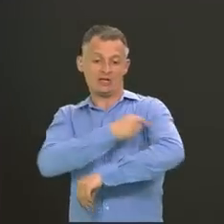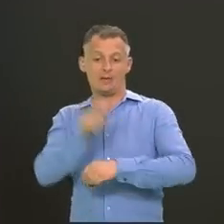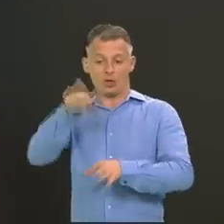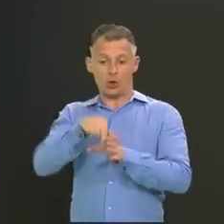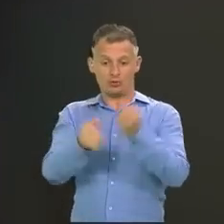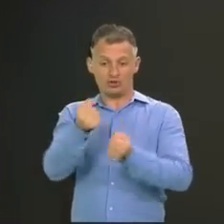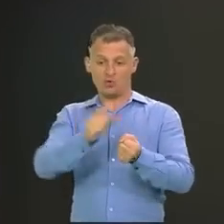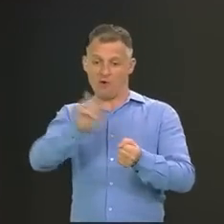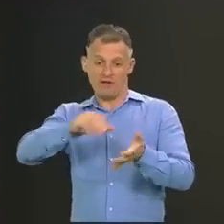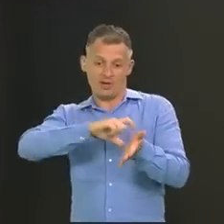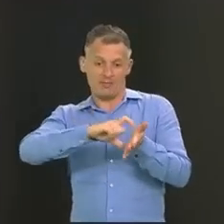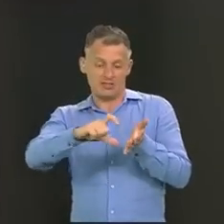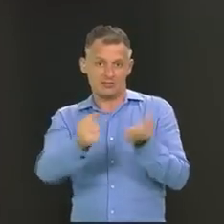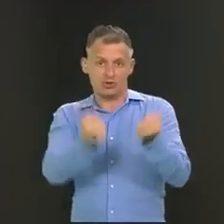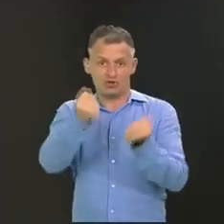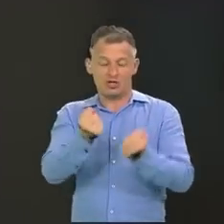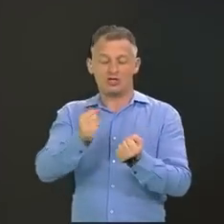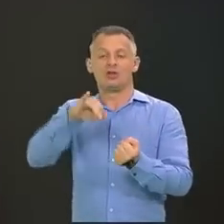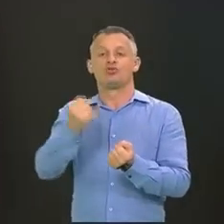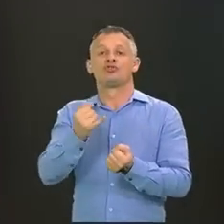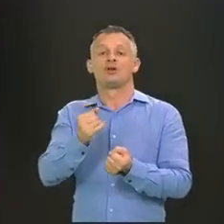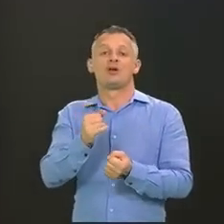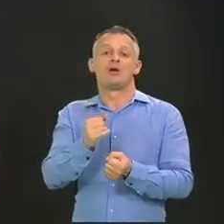avea permis de conducere și în plus era băut.